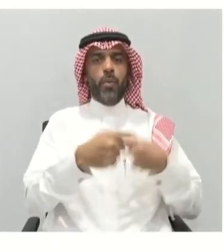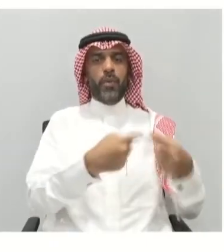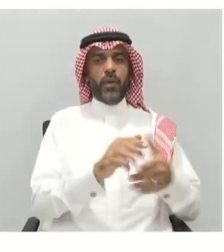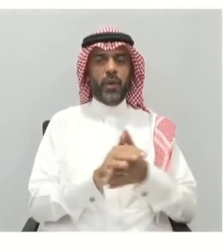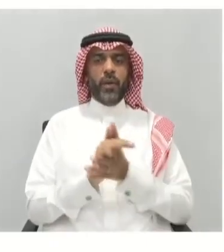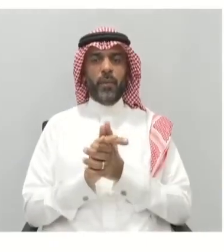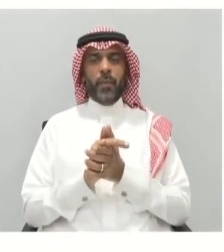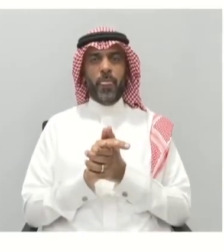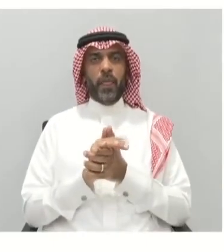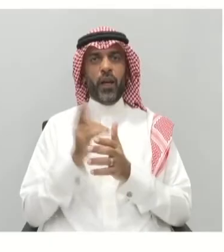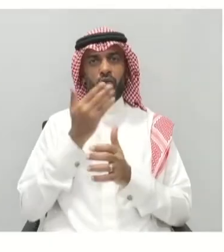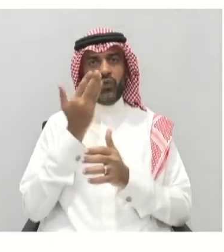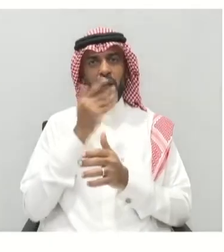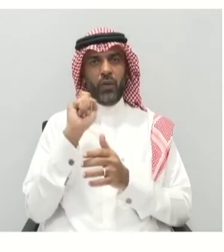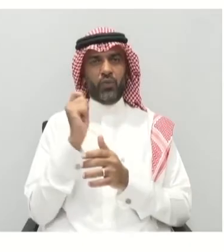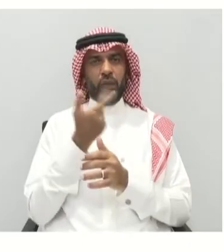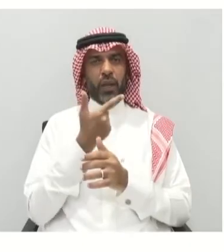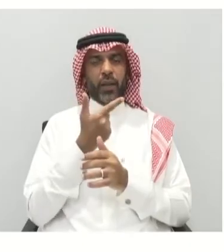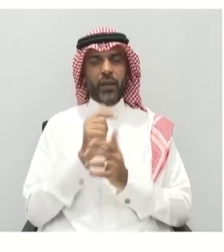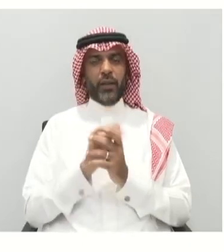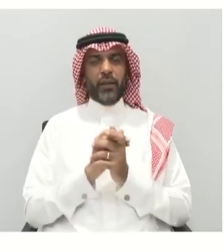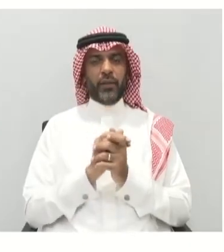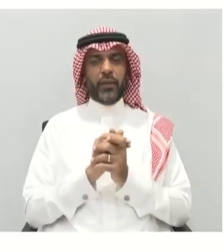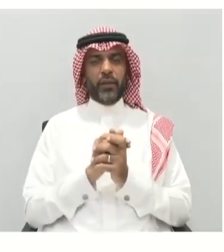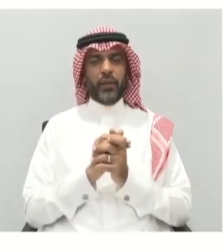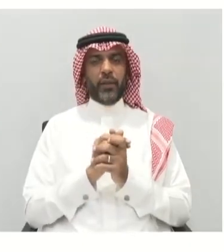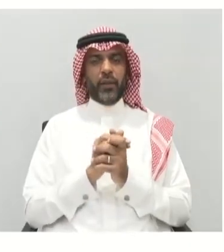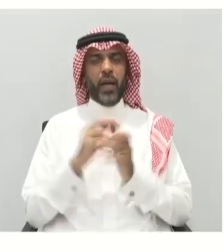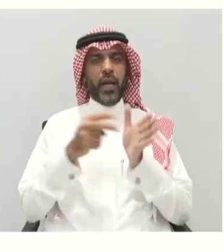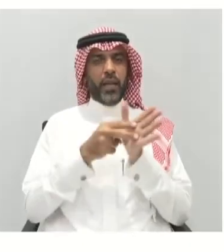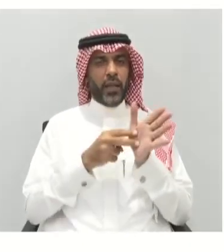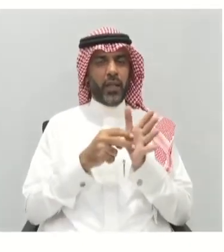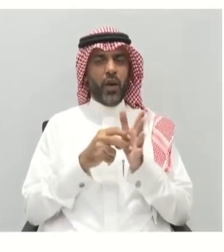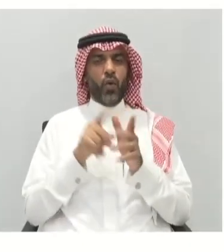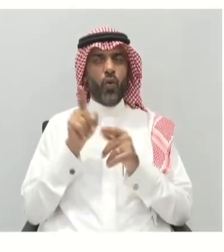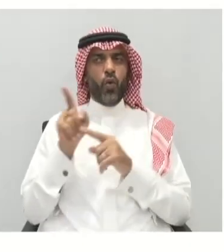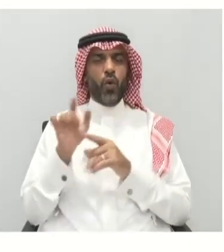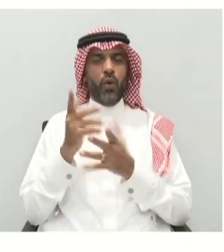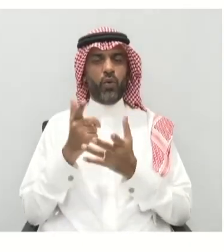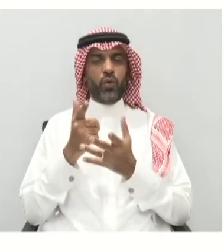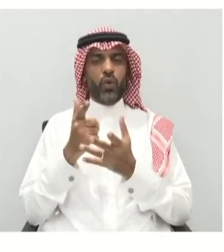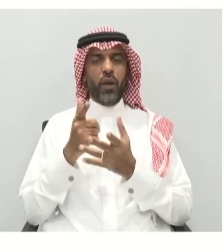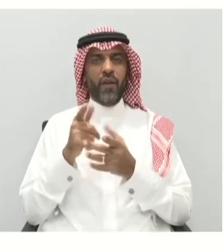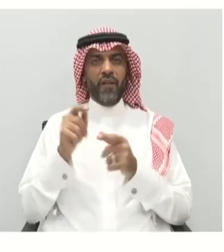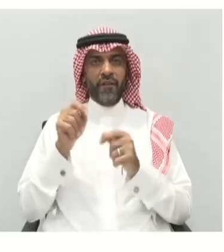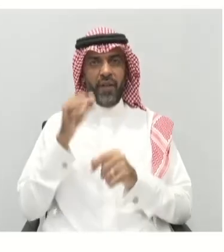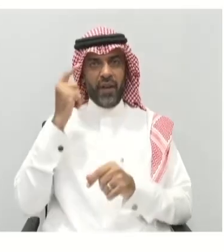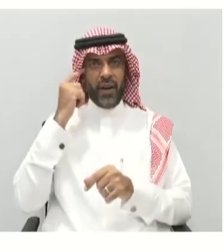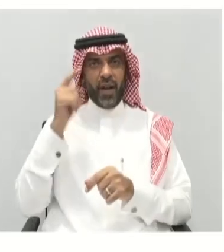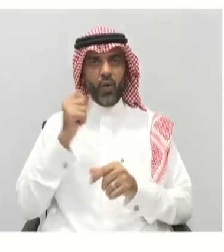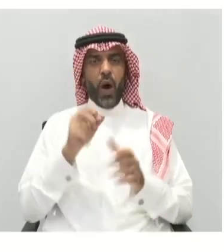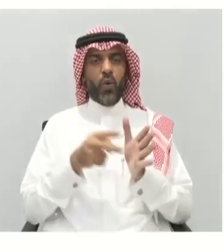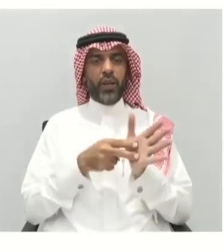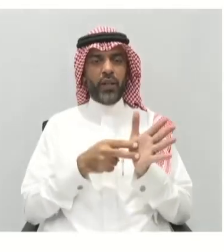خلونا نقرا بشكل سريع ومبسط الادعاء او النتيجه هو موقف او في الراي او النتيجه